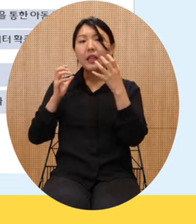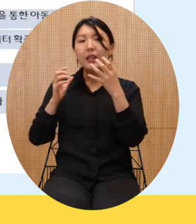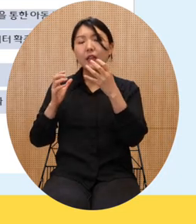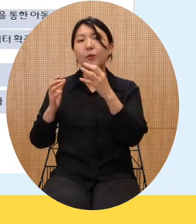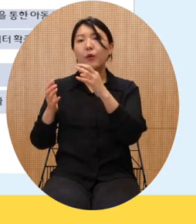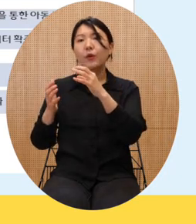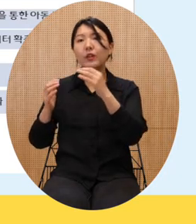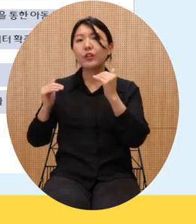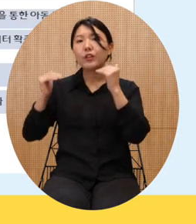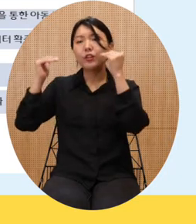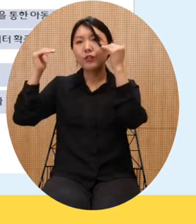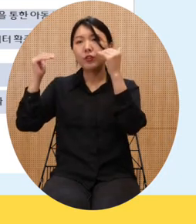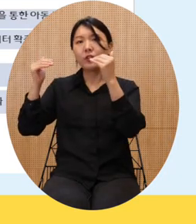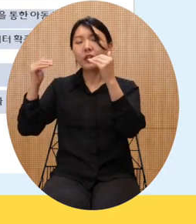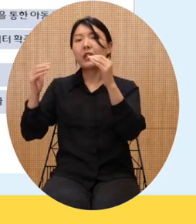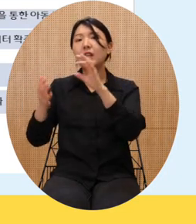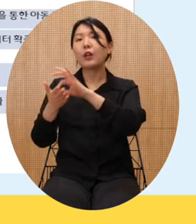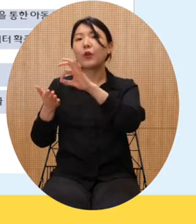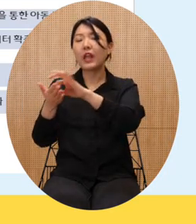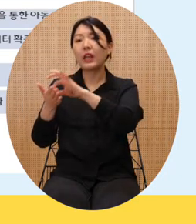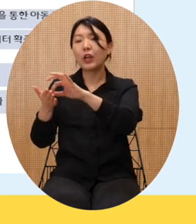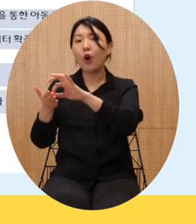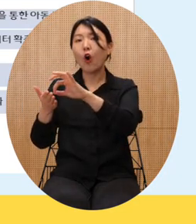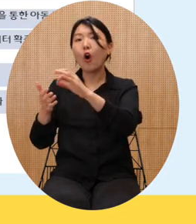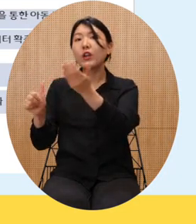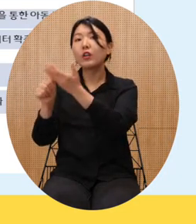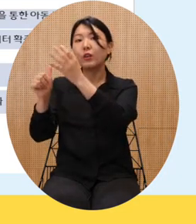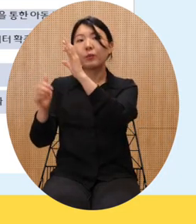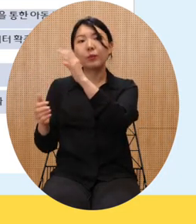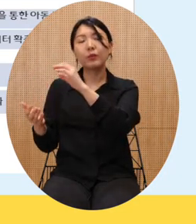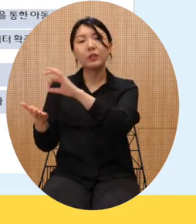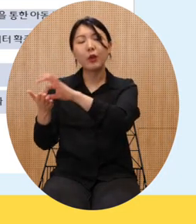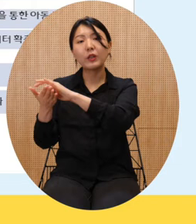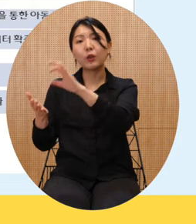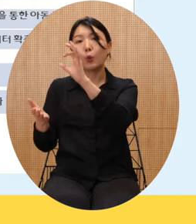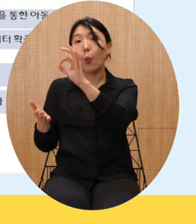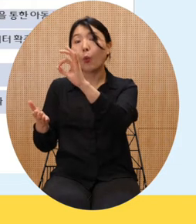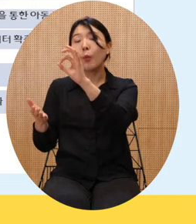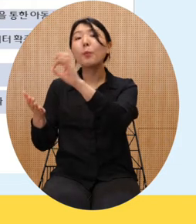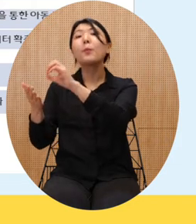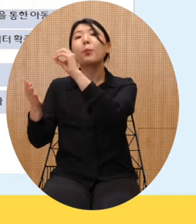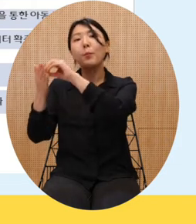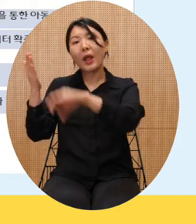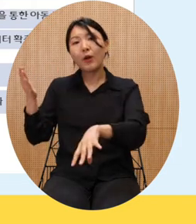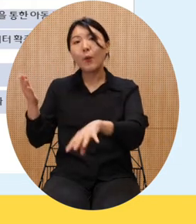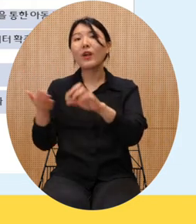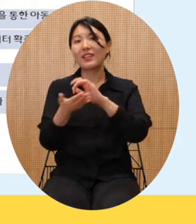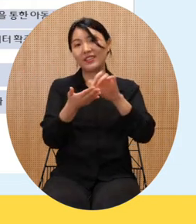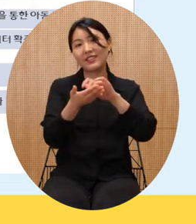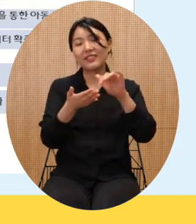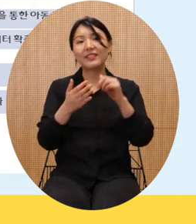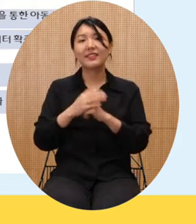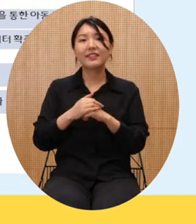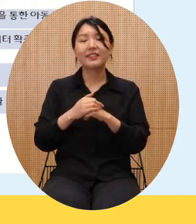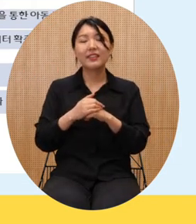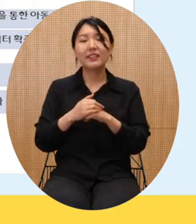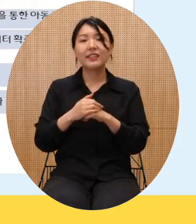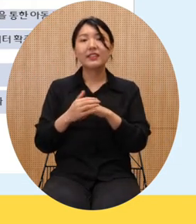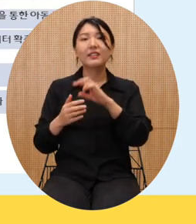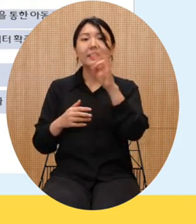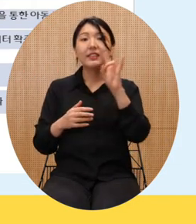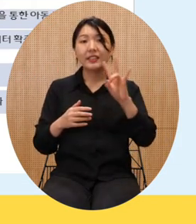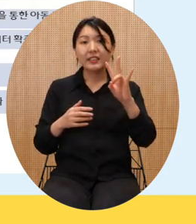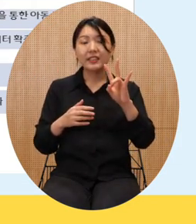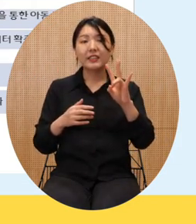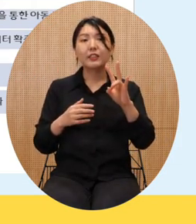있냐면, 아이가 있는 가구는 아동에 들어가는 양육 비용을 소득에서 빼고 정책 대상으로 인정을 하거든요. 미국이나